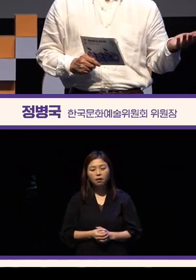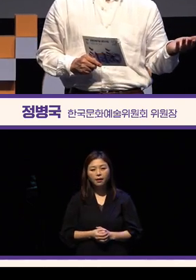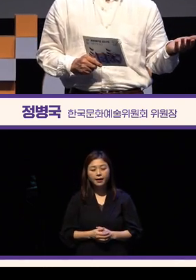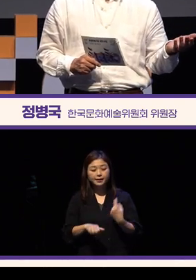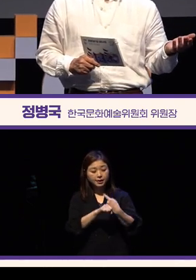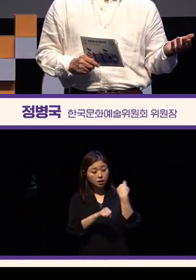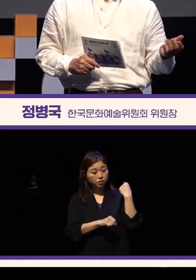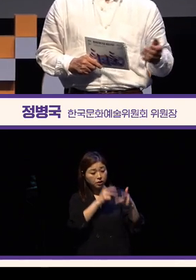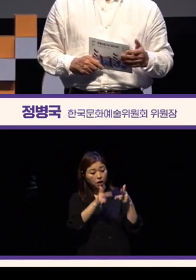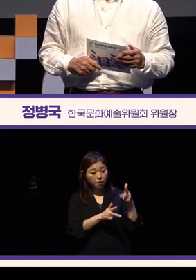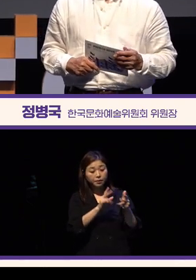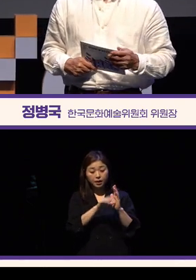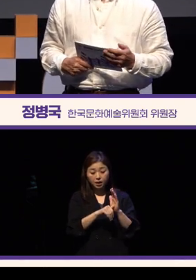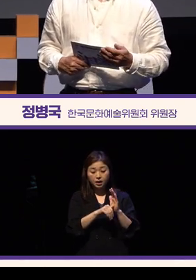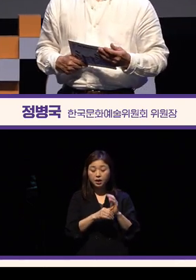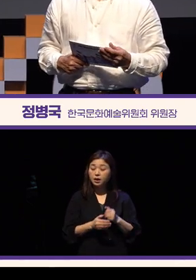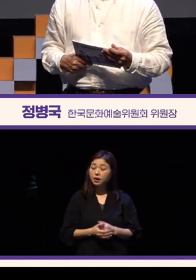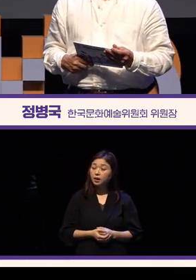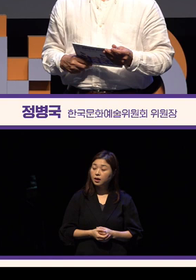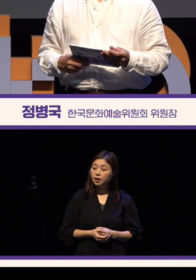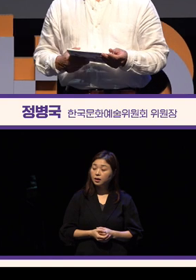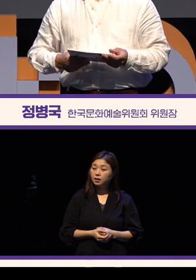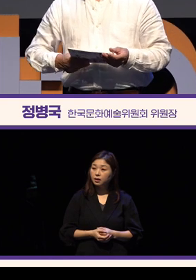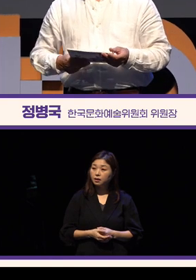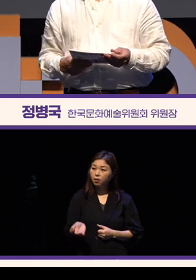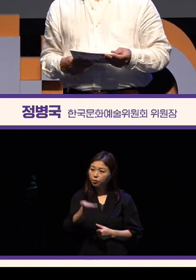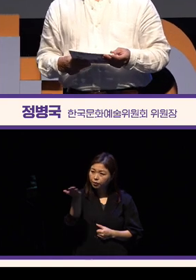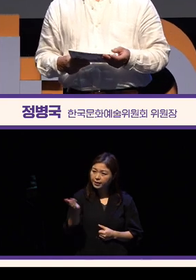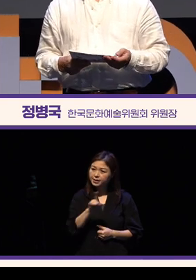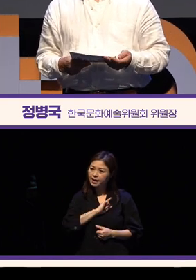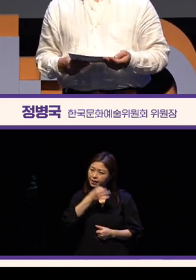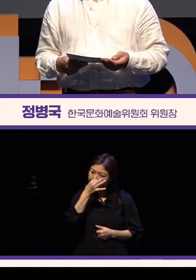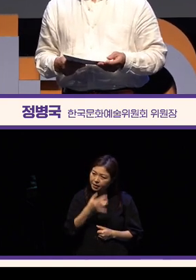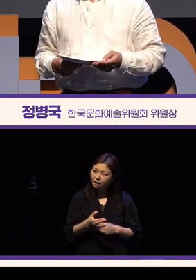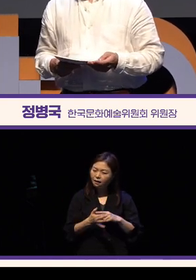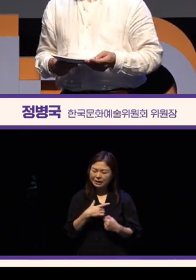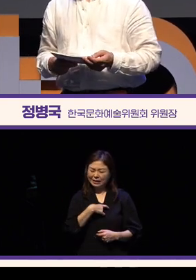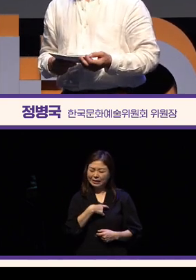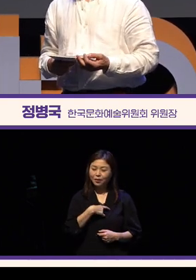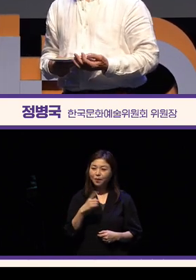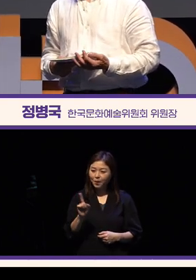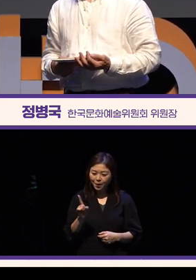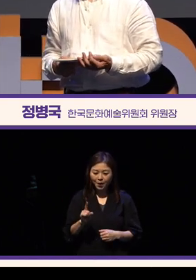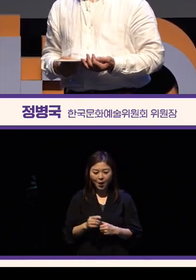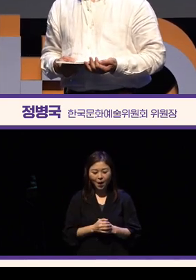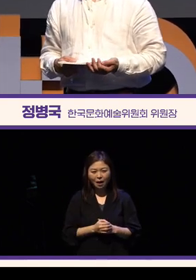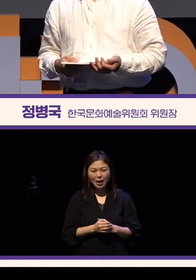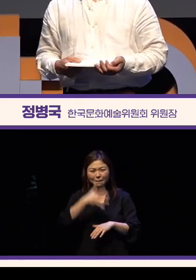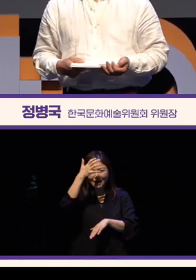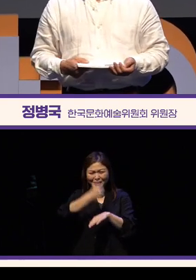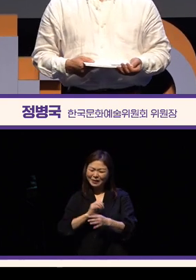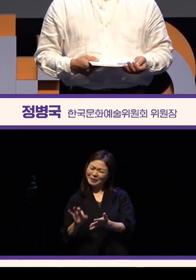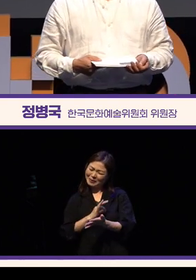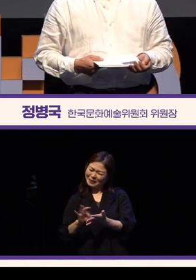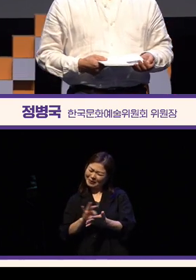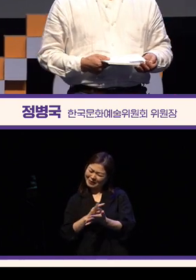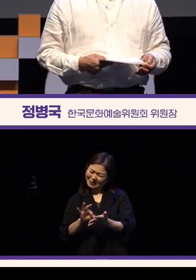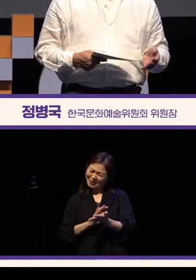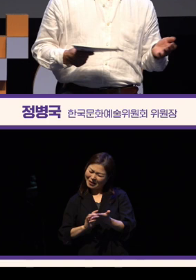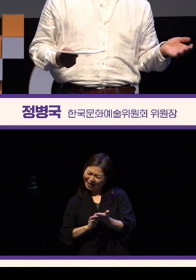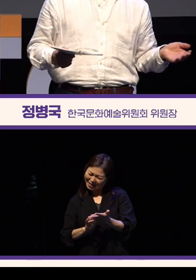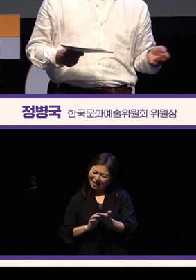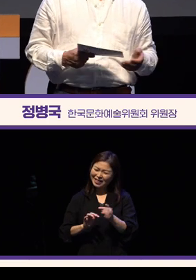전년도 사업을 했어요. 여러분들이 가장 힘들어하고 하기 싫어하는 것이 결산이잖아요. 어렵게 결산을